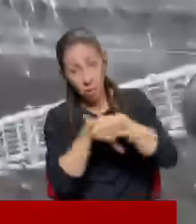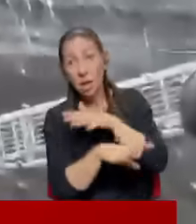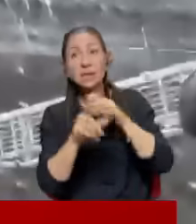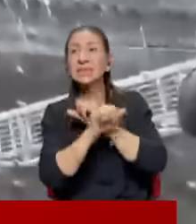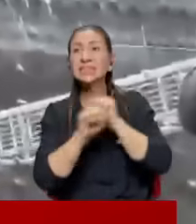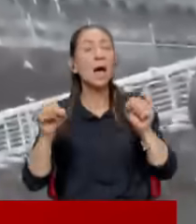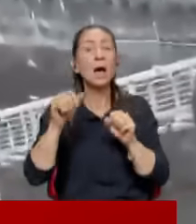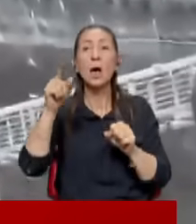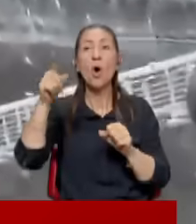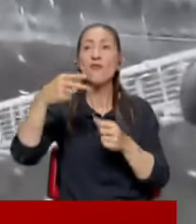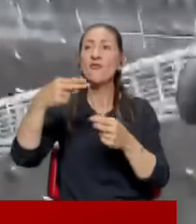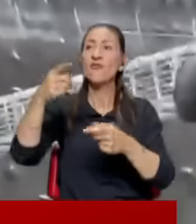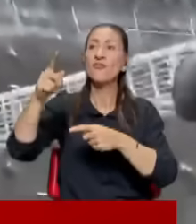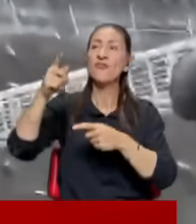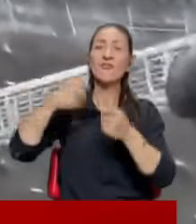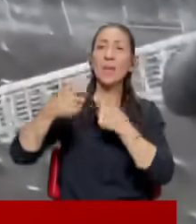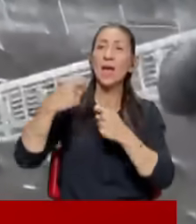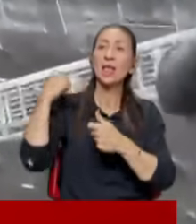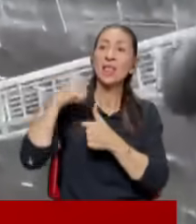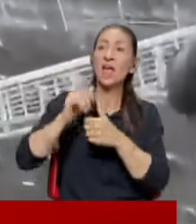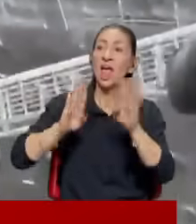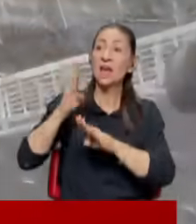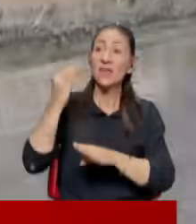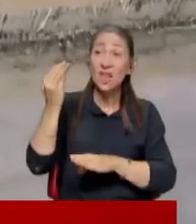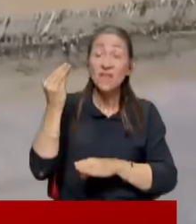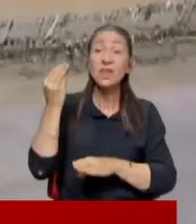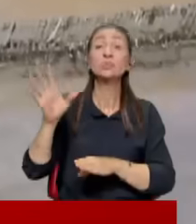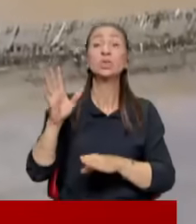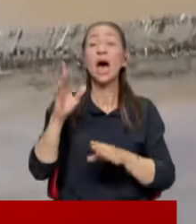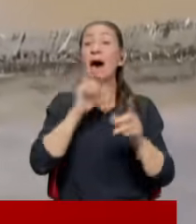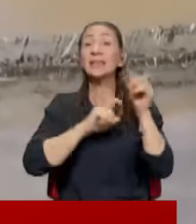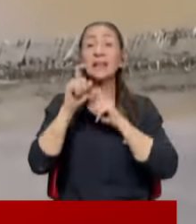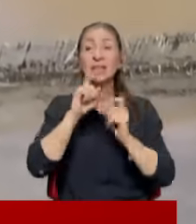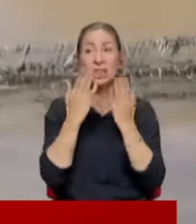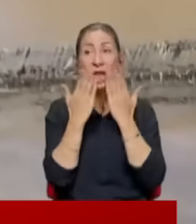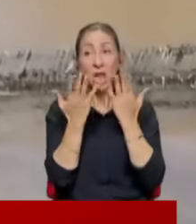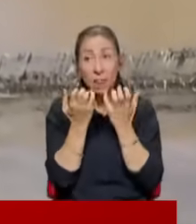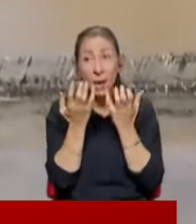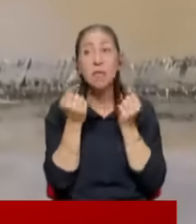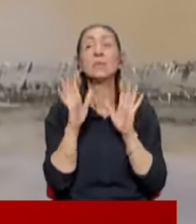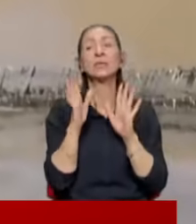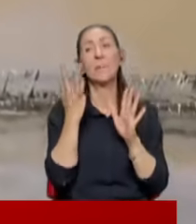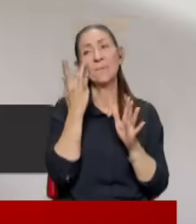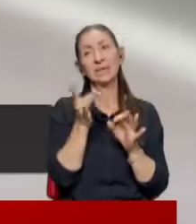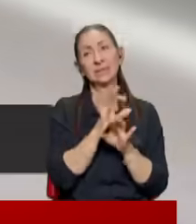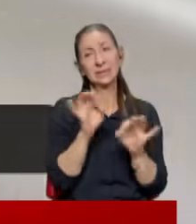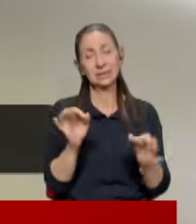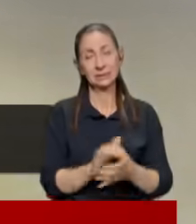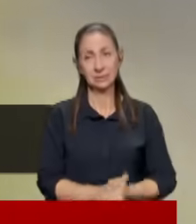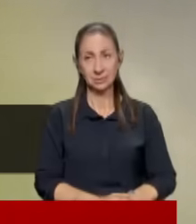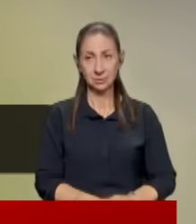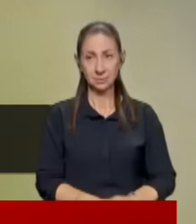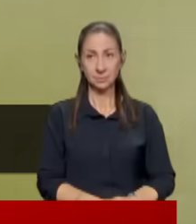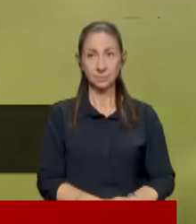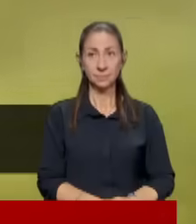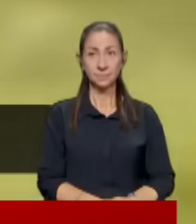zararın tahsili, o firmalara yeniden ihale verilip verilmeyeceği, hatalardan ders alınıp alınmadığı belirsiz. Dere